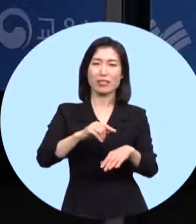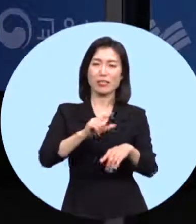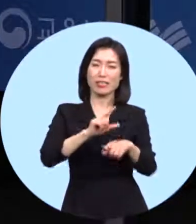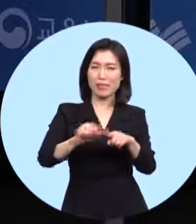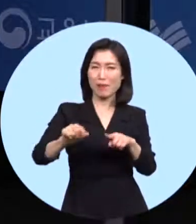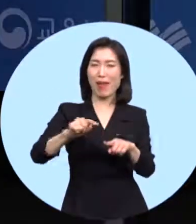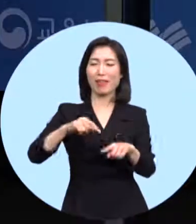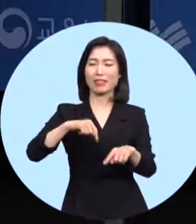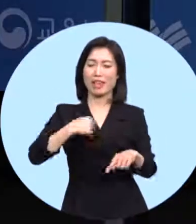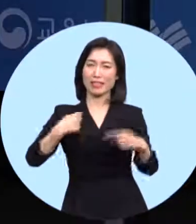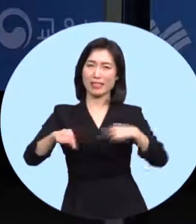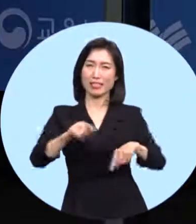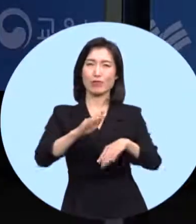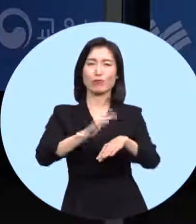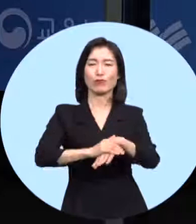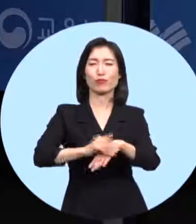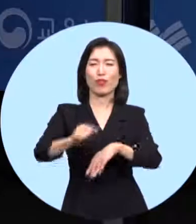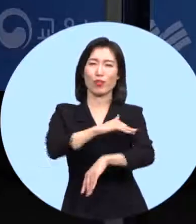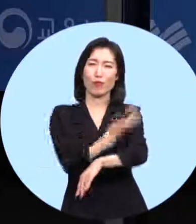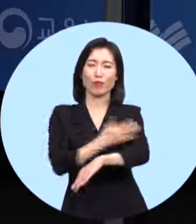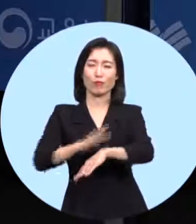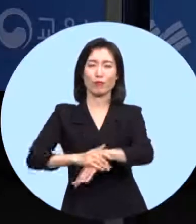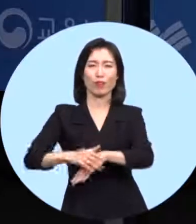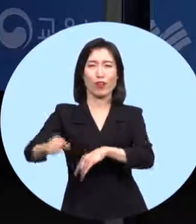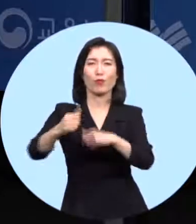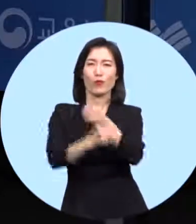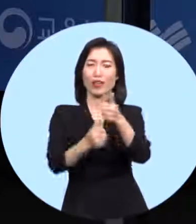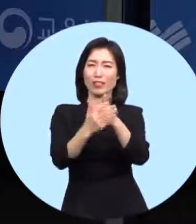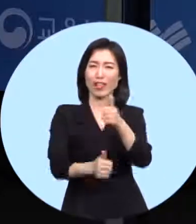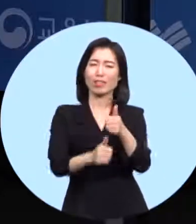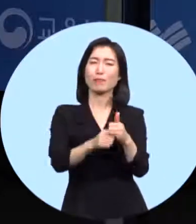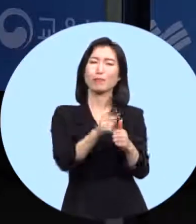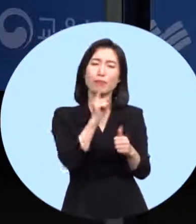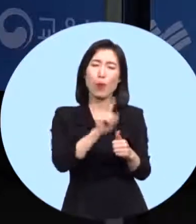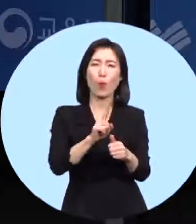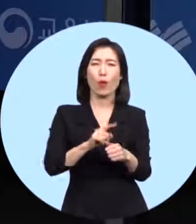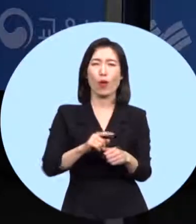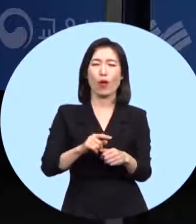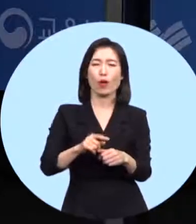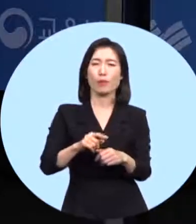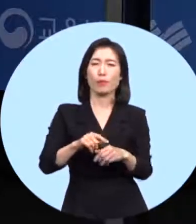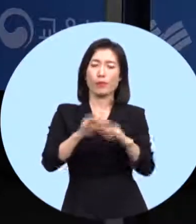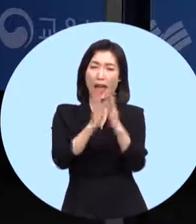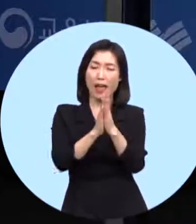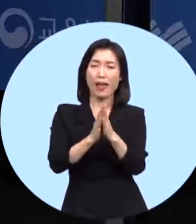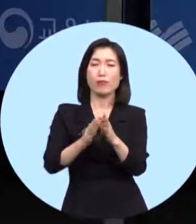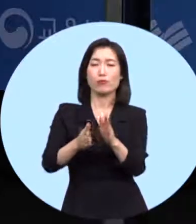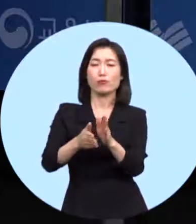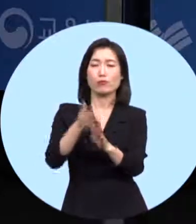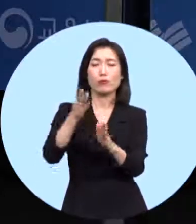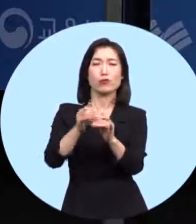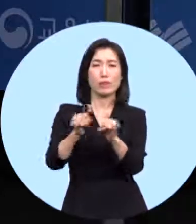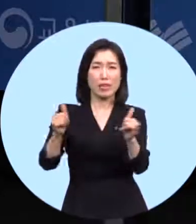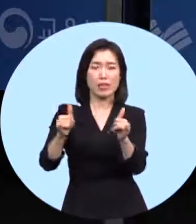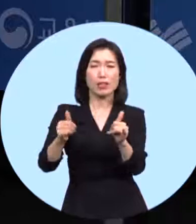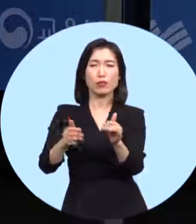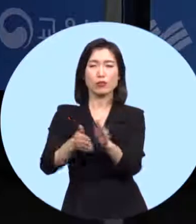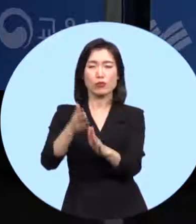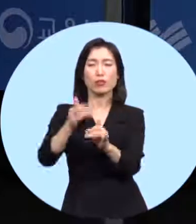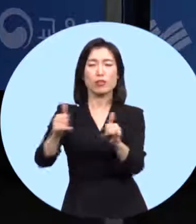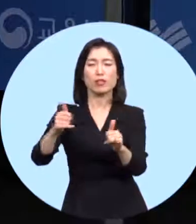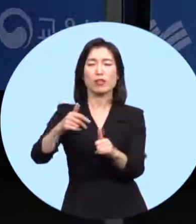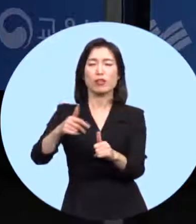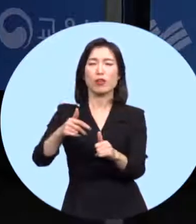이 지방자치의 핵심은 집단 자치가 아니라 주민 주권에 의한 자치다 이렇게